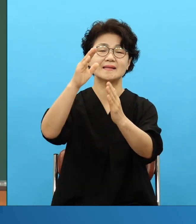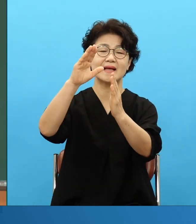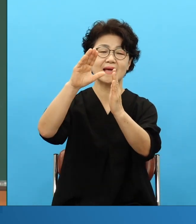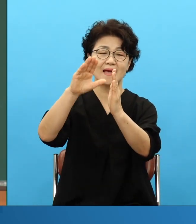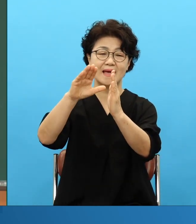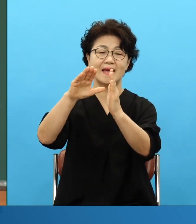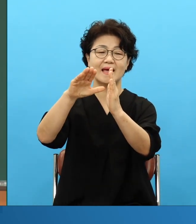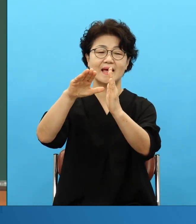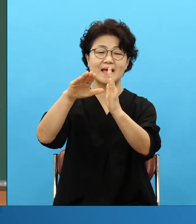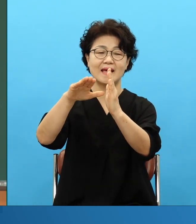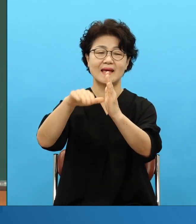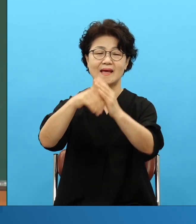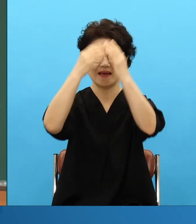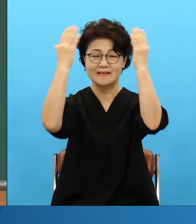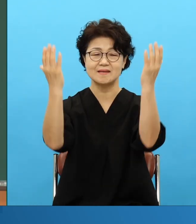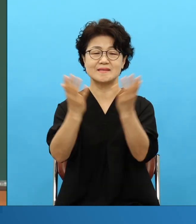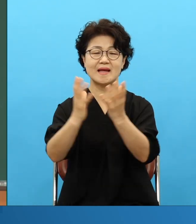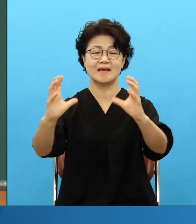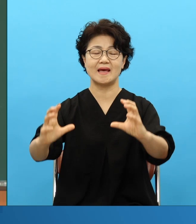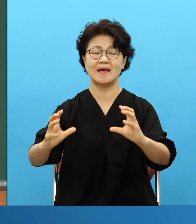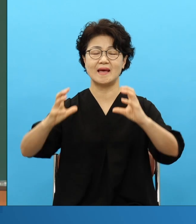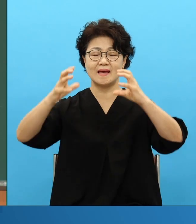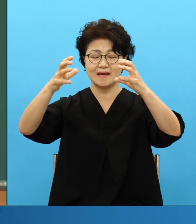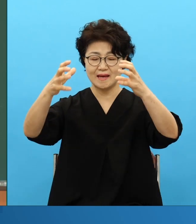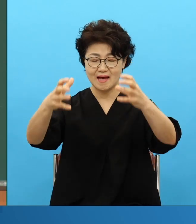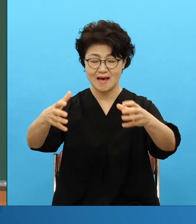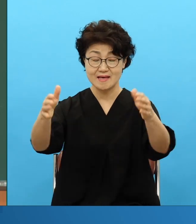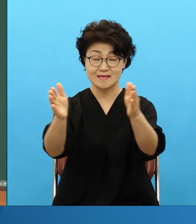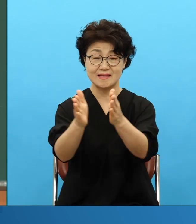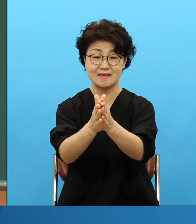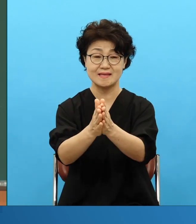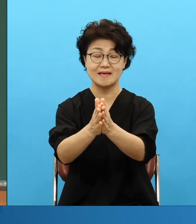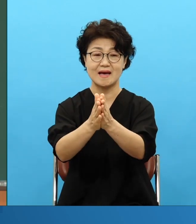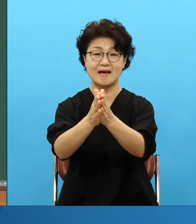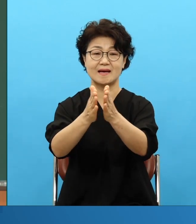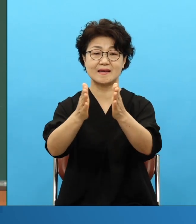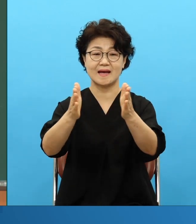일어날 때 전 세계가